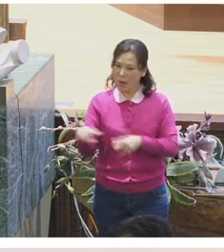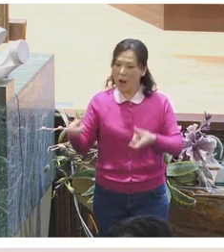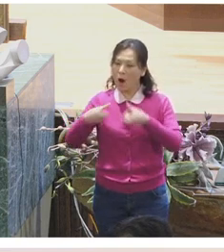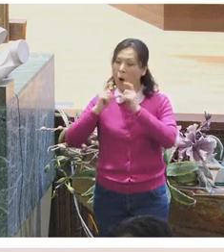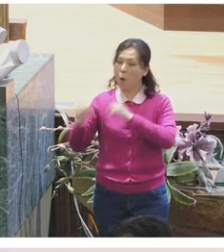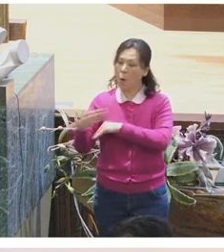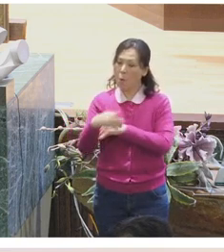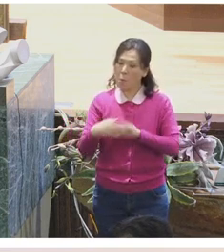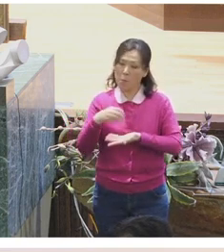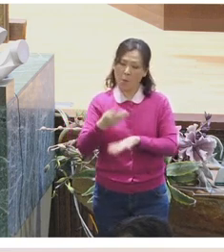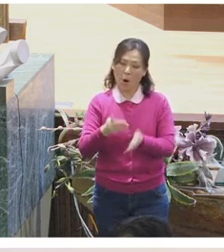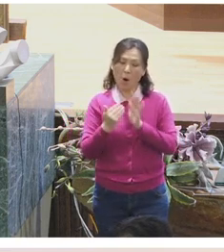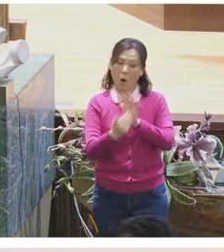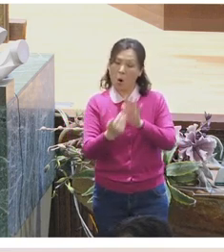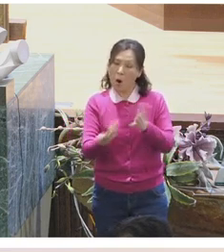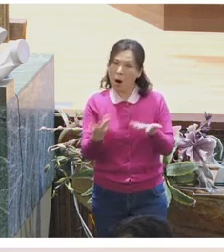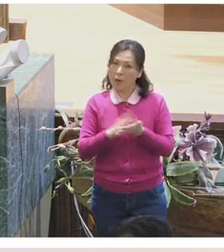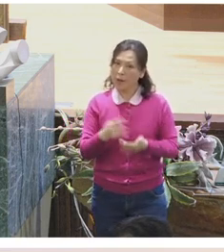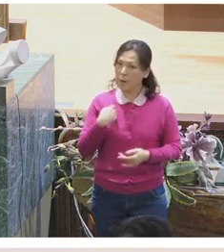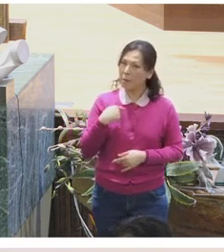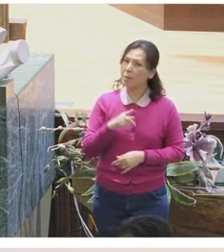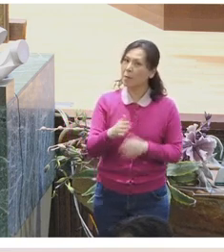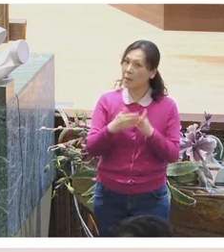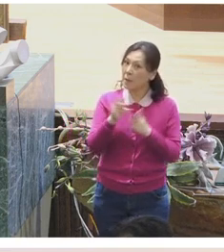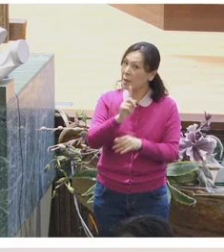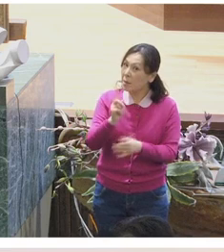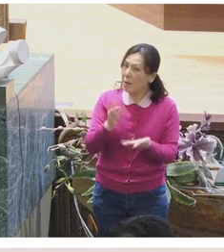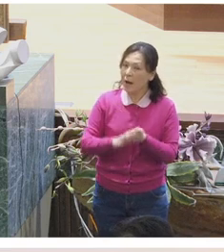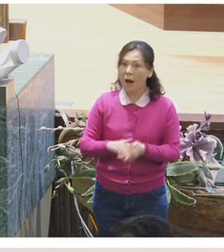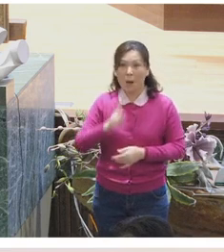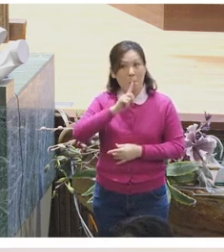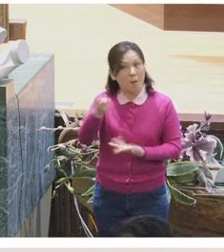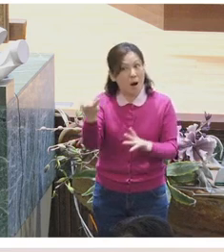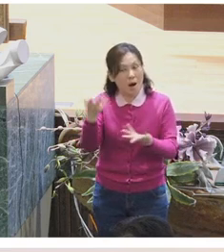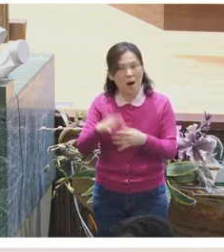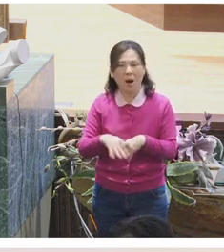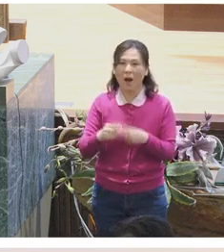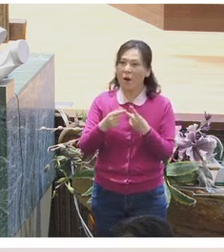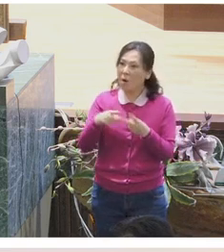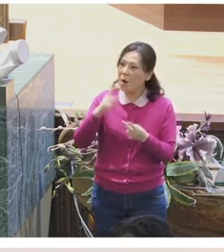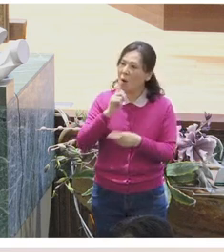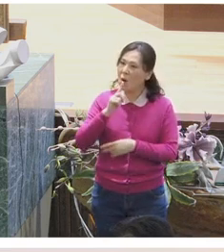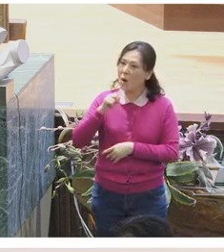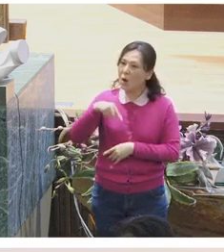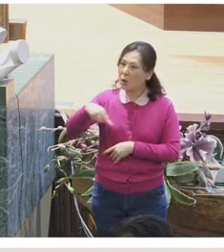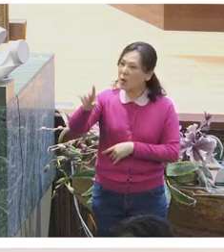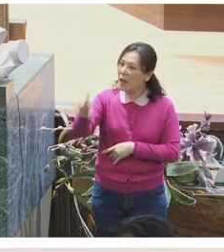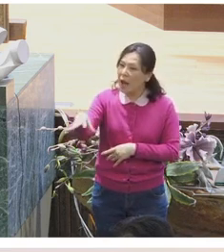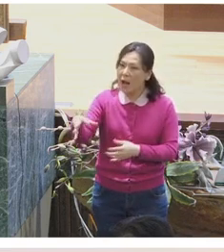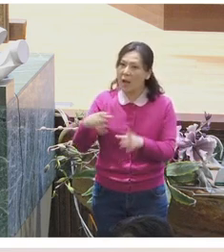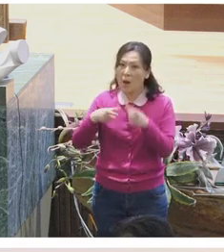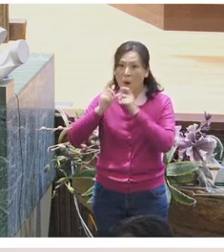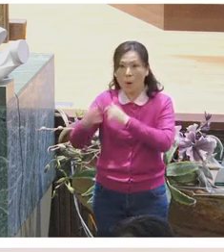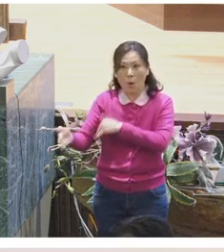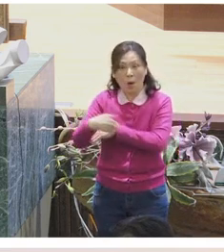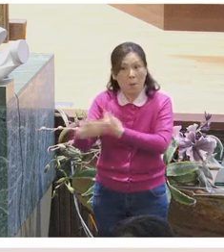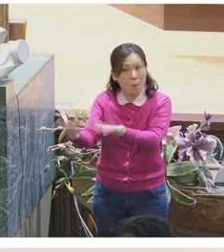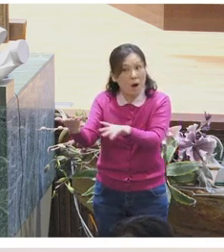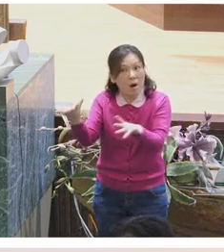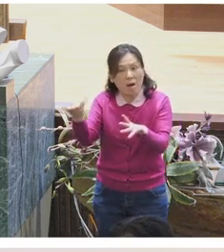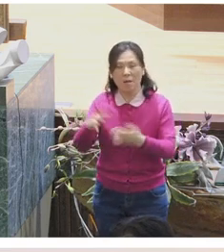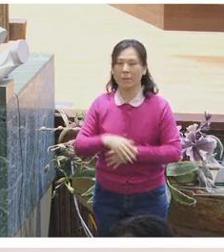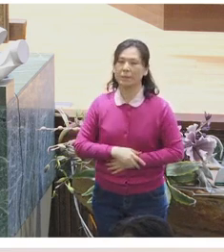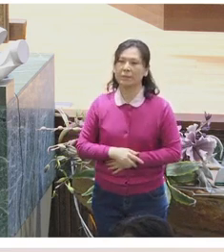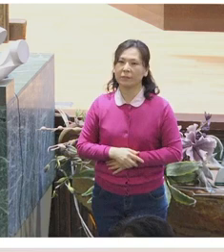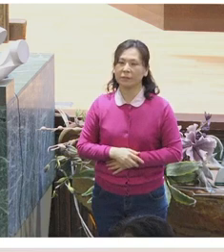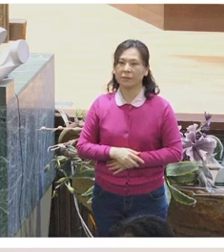他应该要，就是我要怎么样做？我要去举报他吗？那我要去哪里回收我的空瓶呢？对不对？那我那时候就觉得